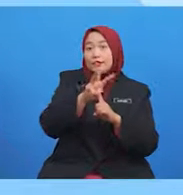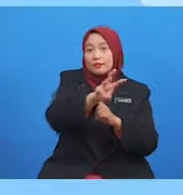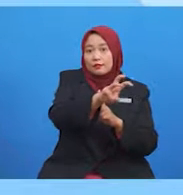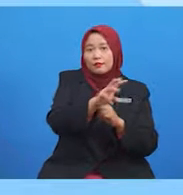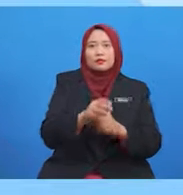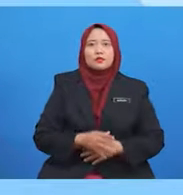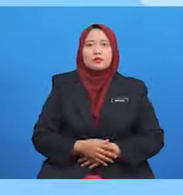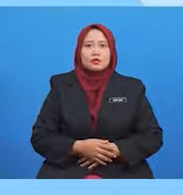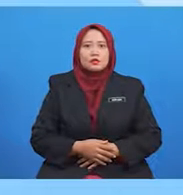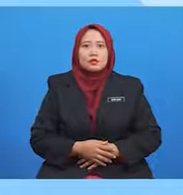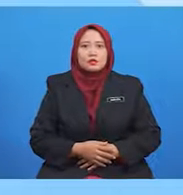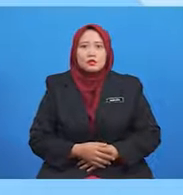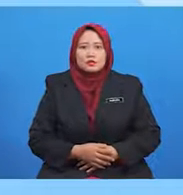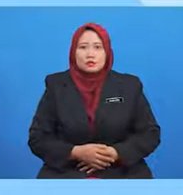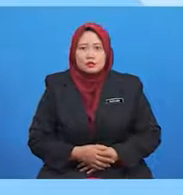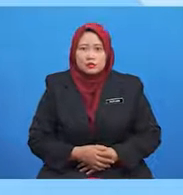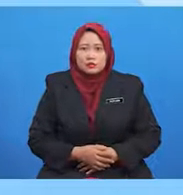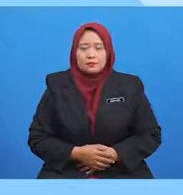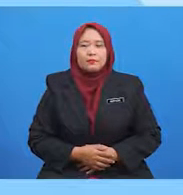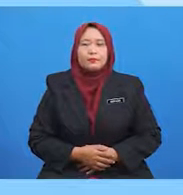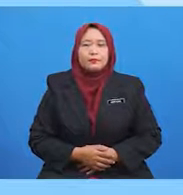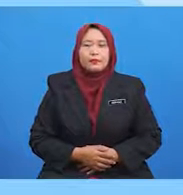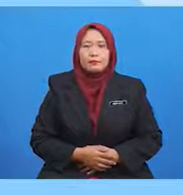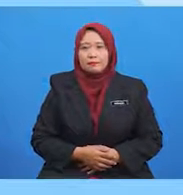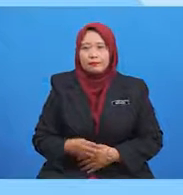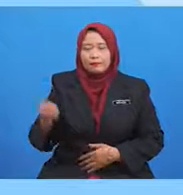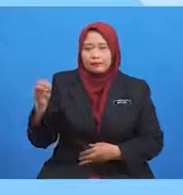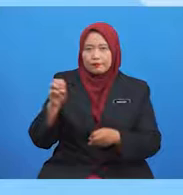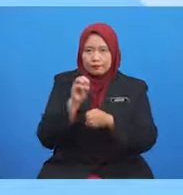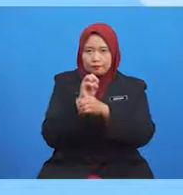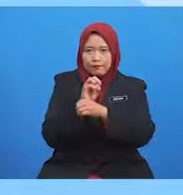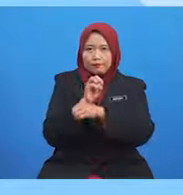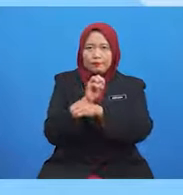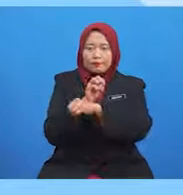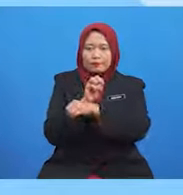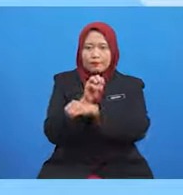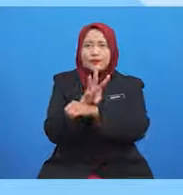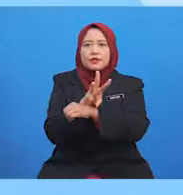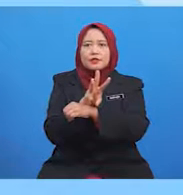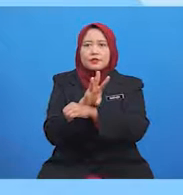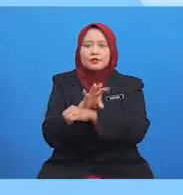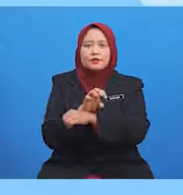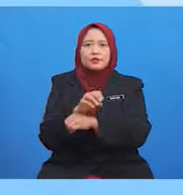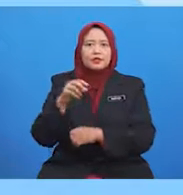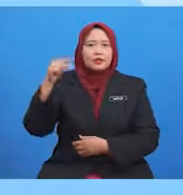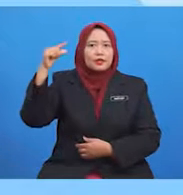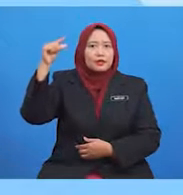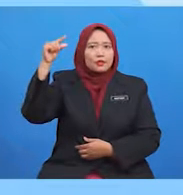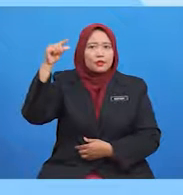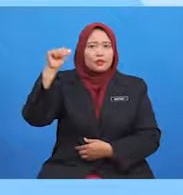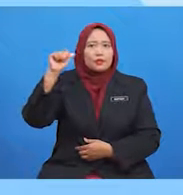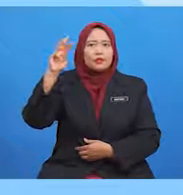Sejak penemuan radium, pancaran gamma yang dihasilkan oleh radium telah digunakan